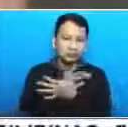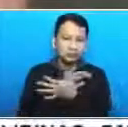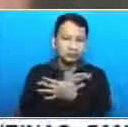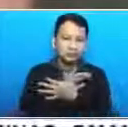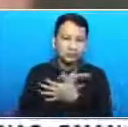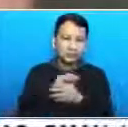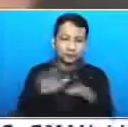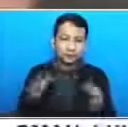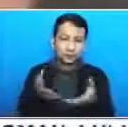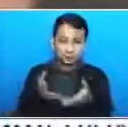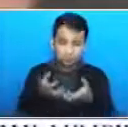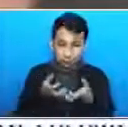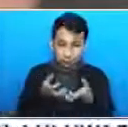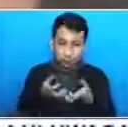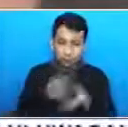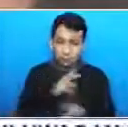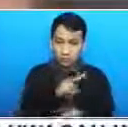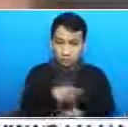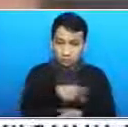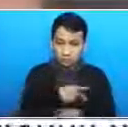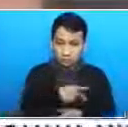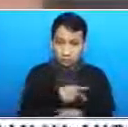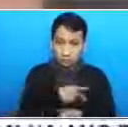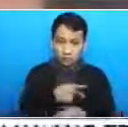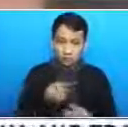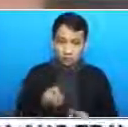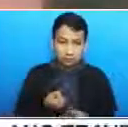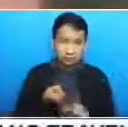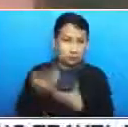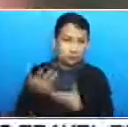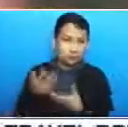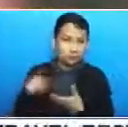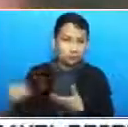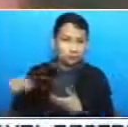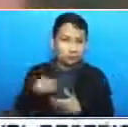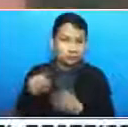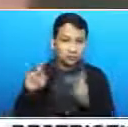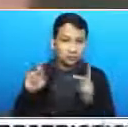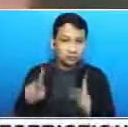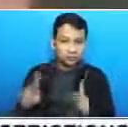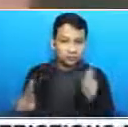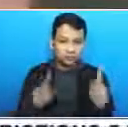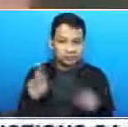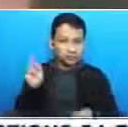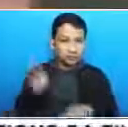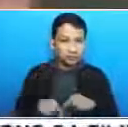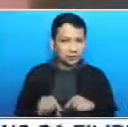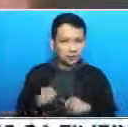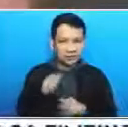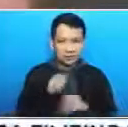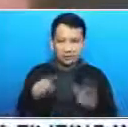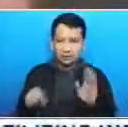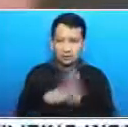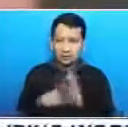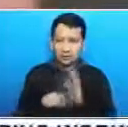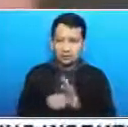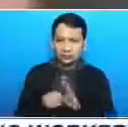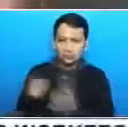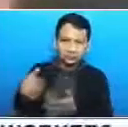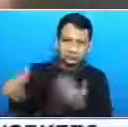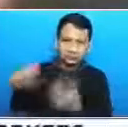nasa hypervigilant state, pag palaging nakabantay, palaging nakaantabay, palaging ang nasa isip